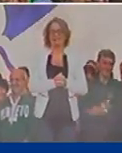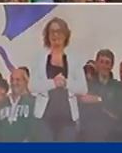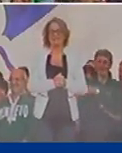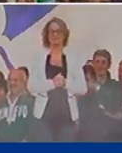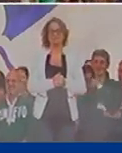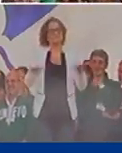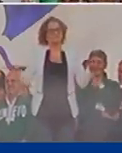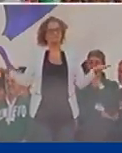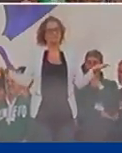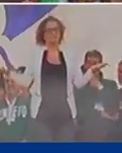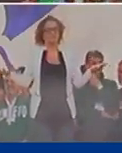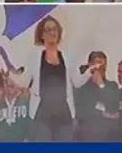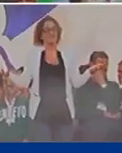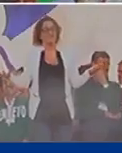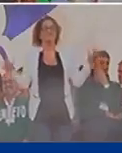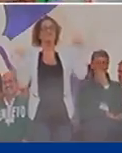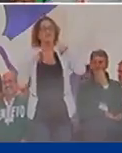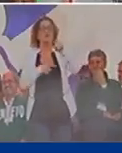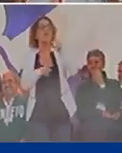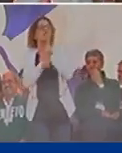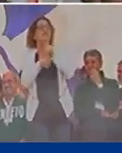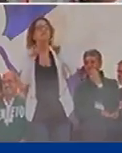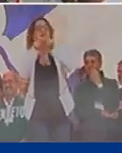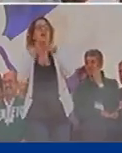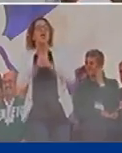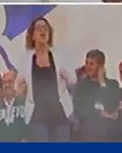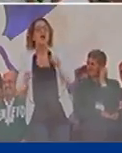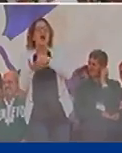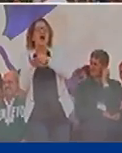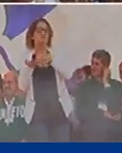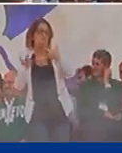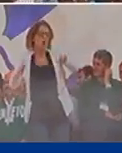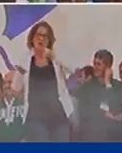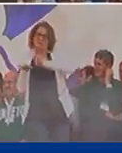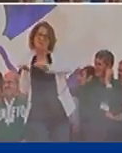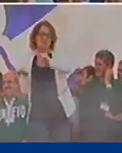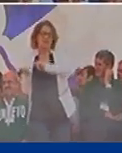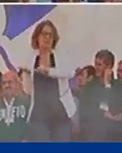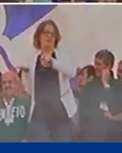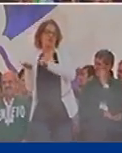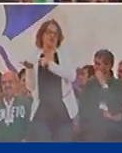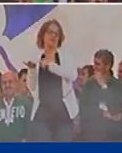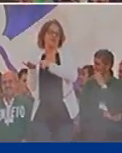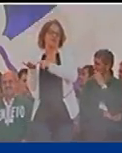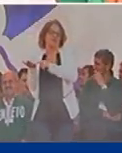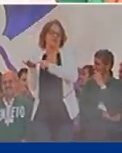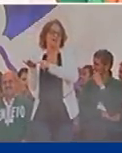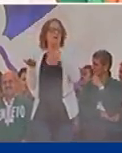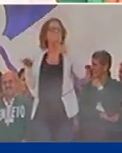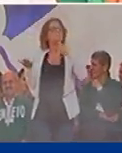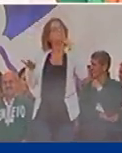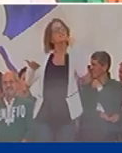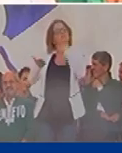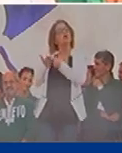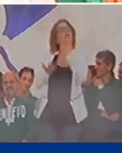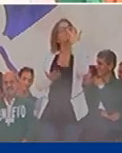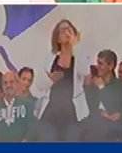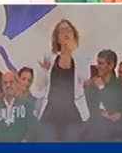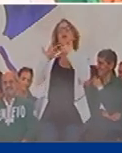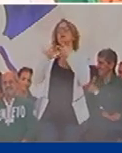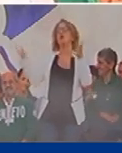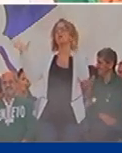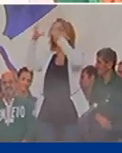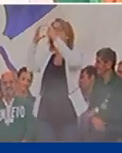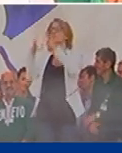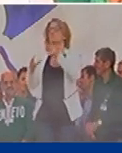Ma quindi quello che deve fare la Lega è scritto le tre miglio le chiamava le tre grandi comunità regionali